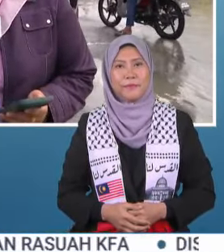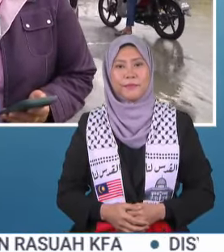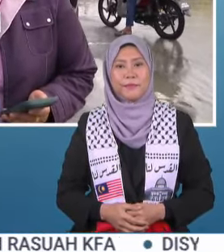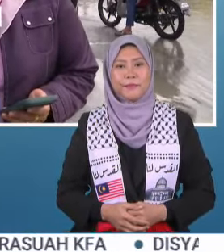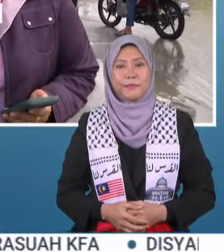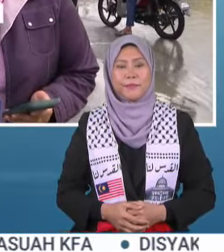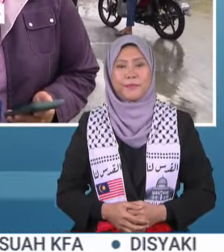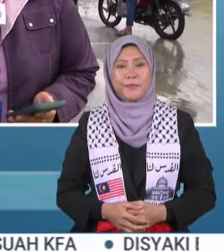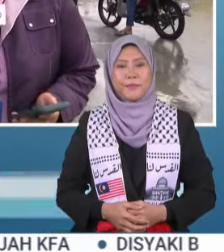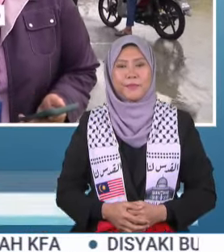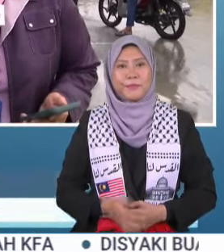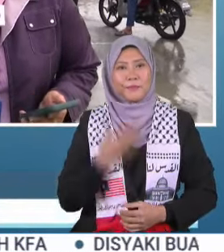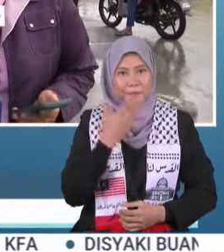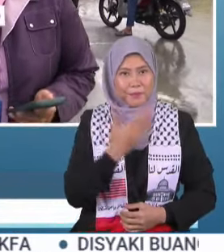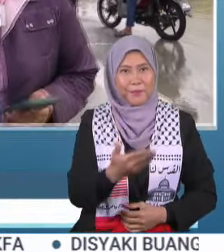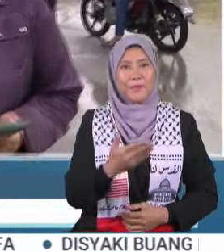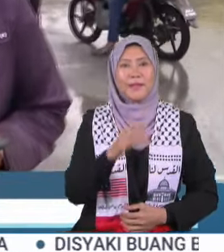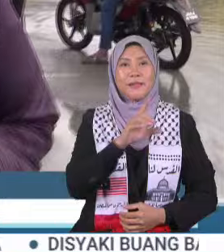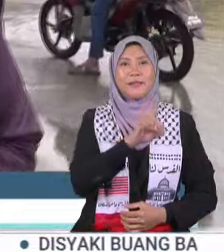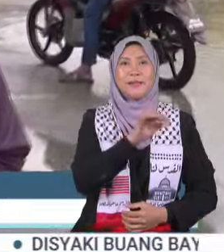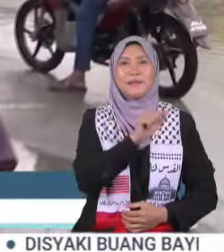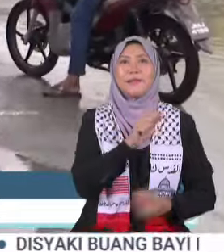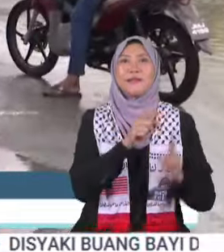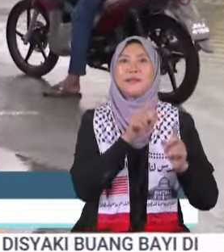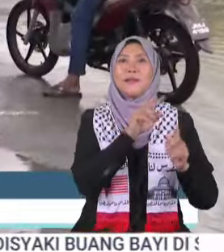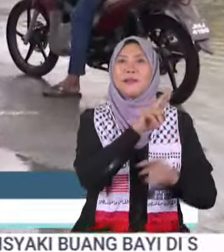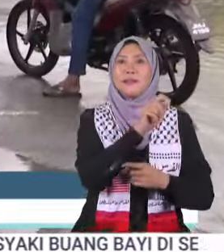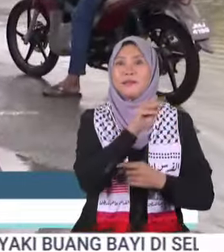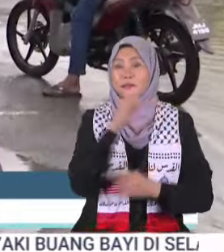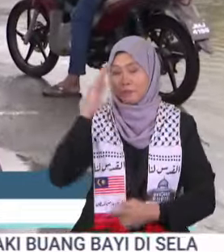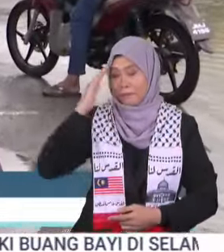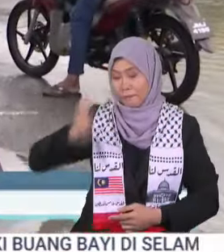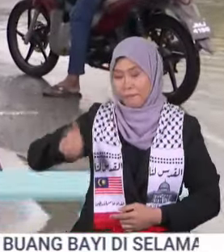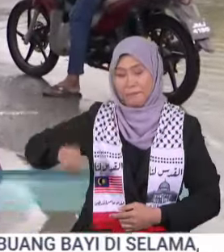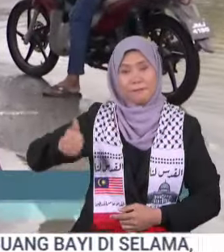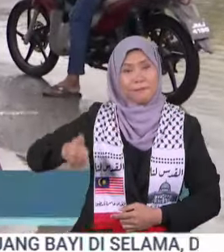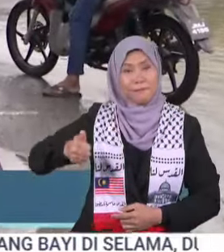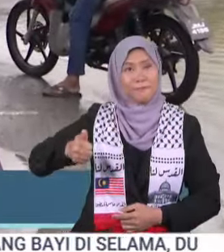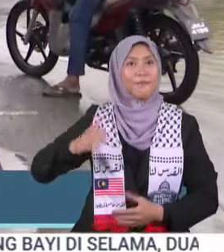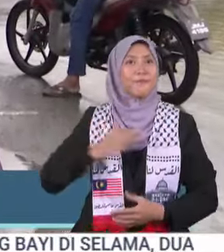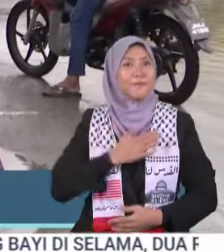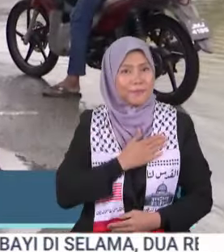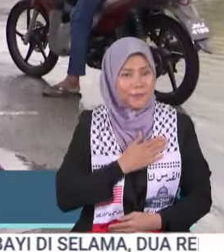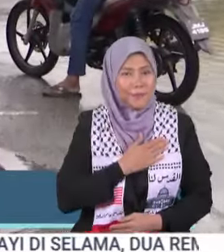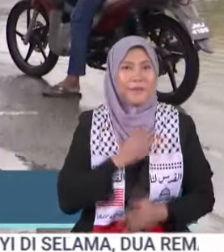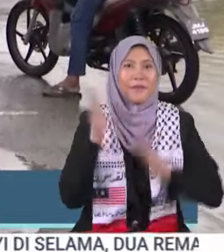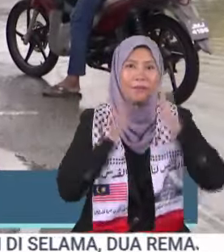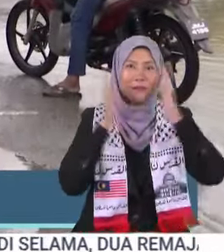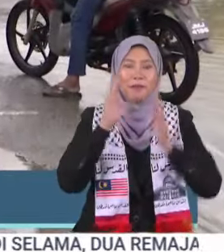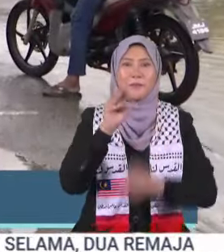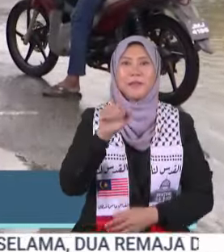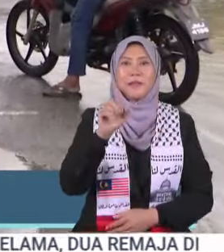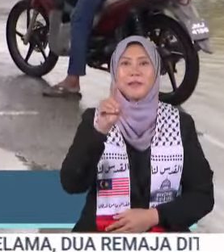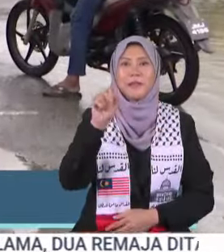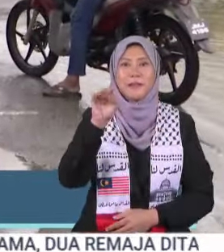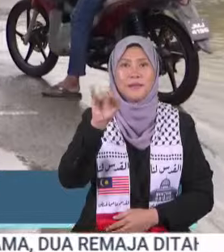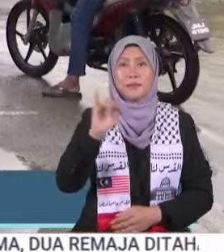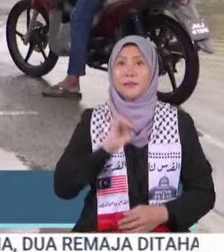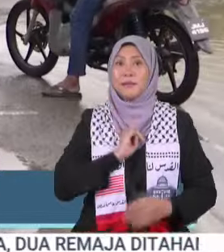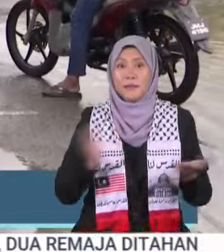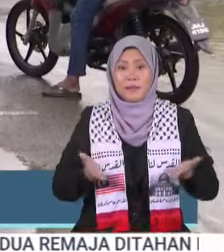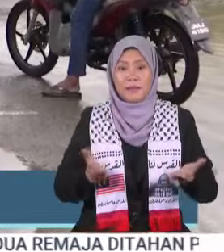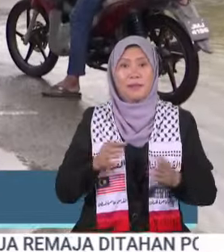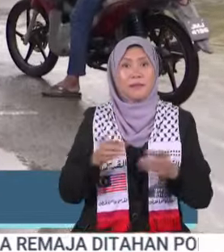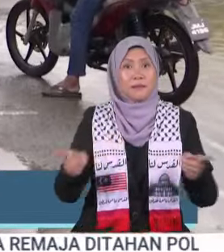Azizah Baik terima kasih di di angkasapuri Assalamualaikum dan salam Malaysia Madani saya masih berada di